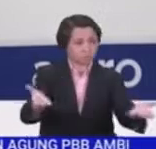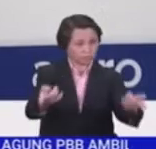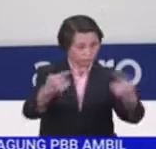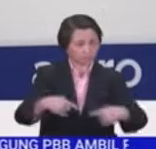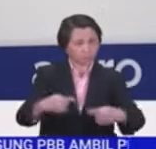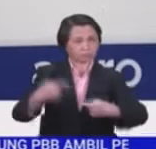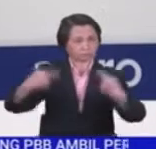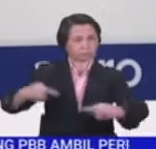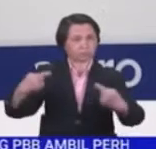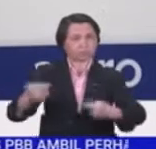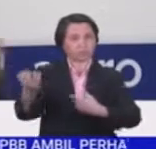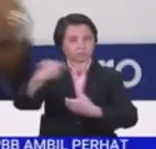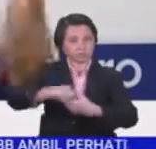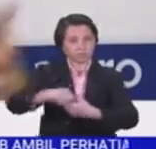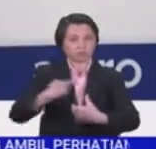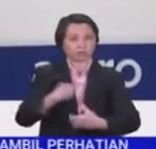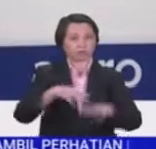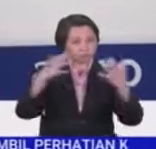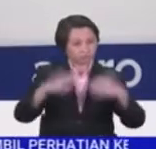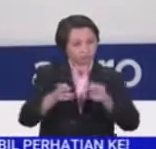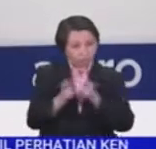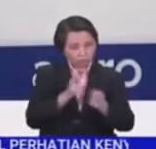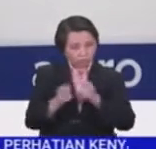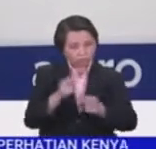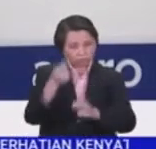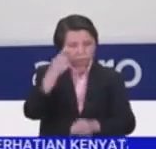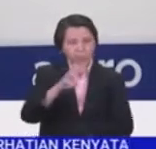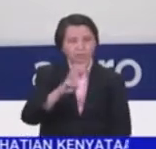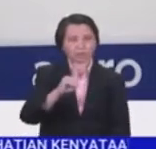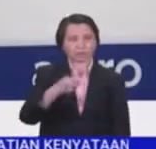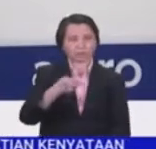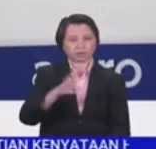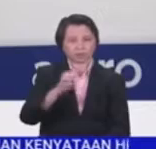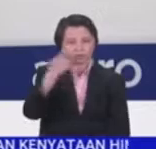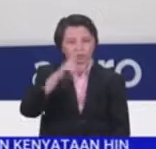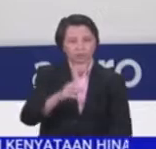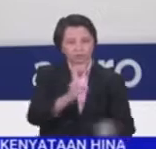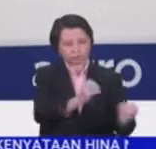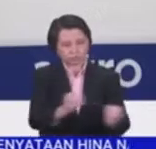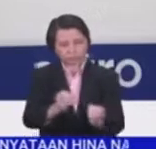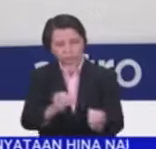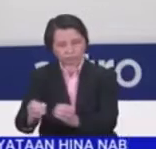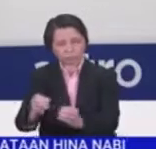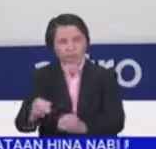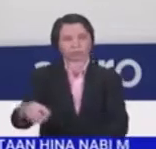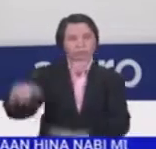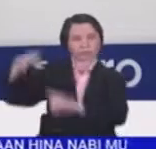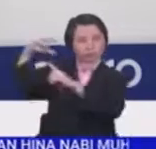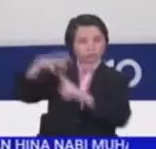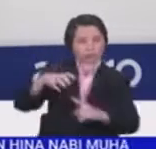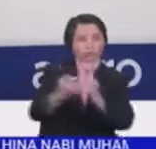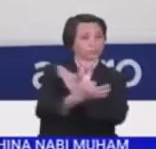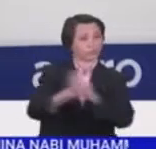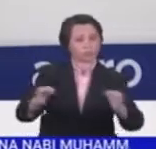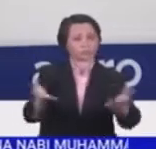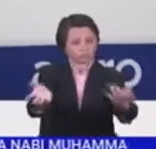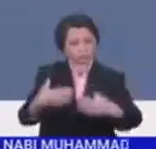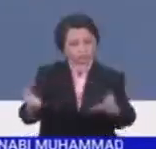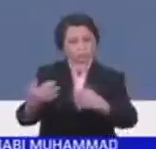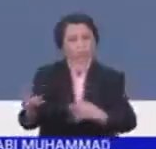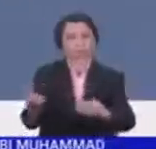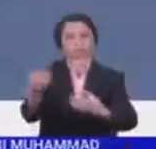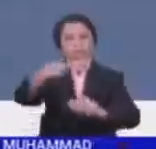yang kita telah berusaha bagi pkmc kita berusaha untuk mengganti membuat satu pojok kanan yang free pada